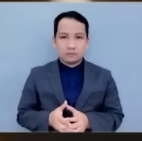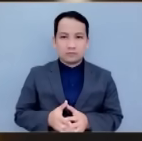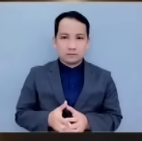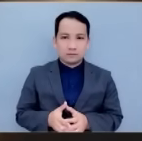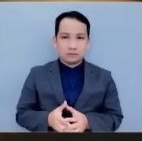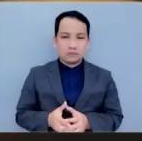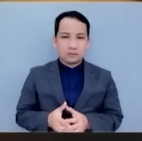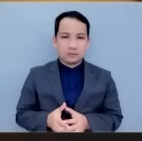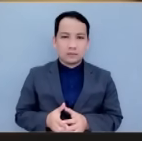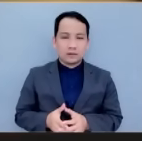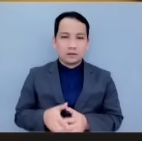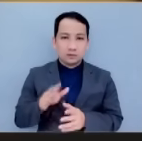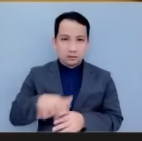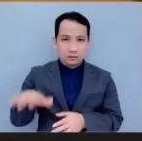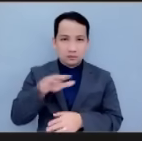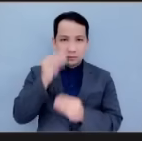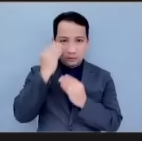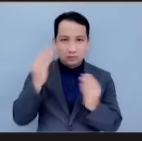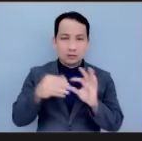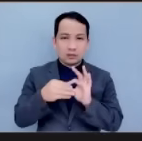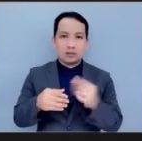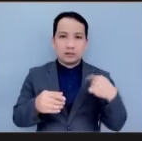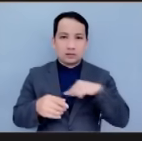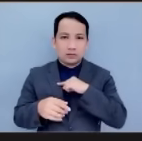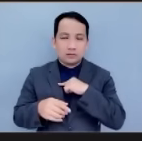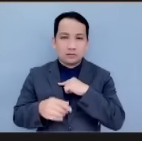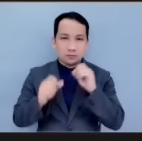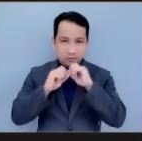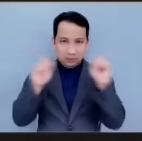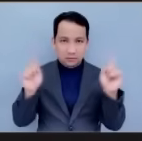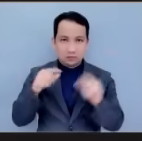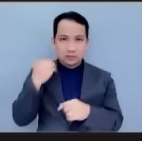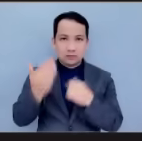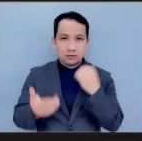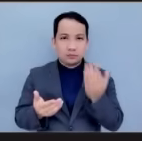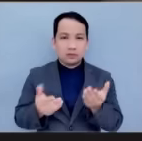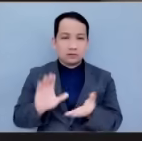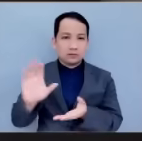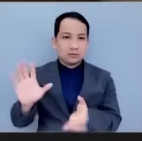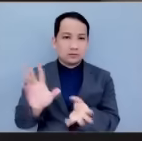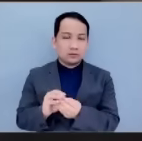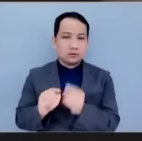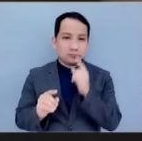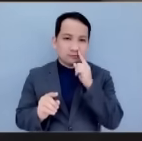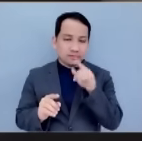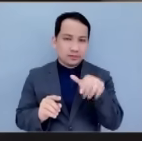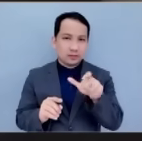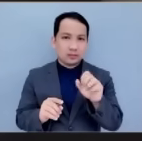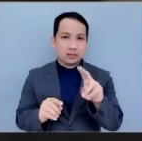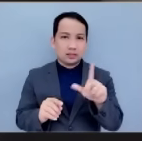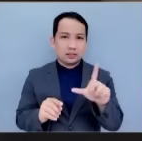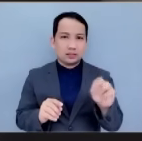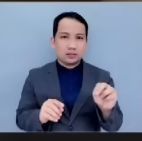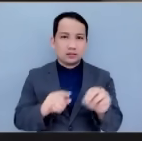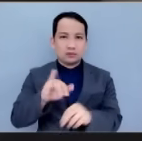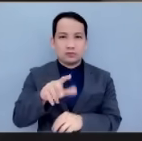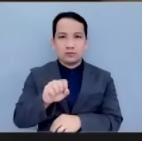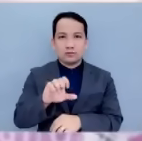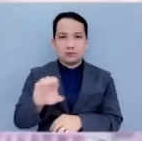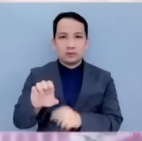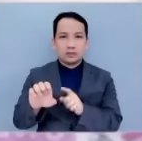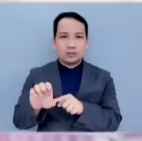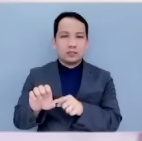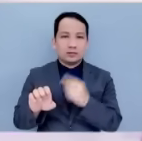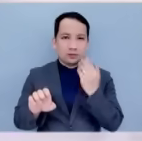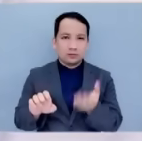Nagluluksa ang buong showbiz industry sa bigla ang pagpanaw ng award-winning actress na si Jacqueline Jose. Ang